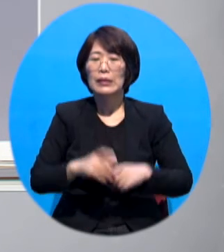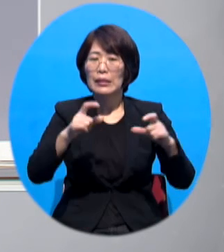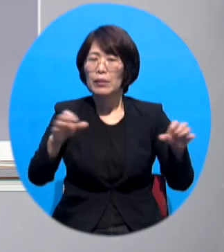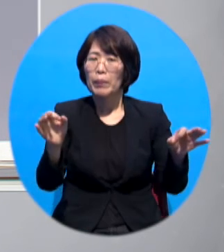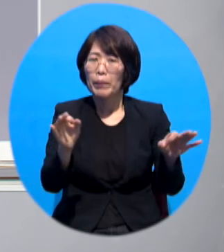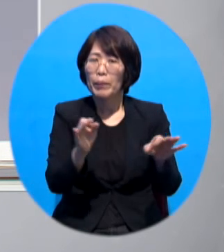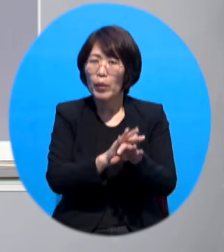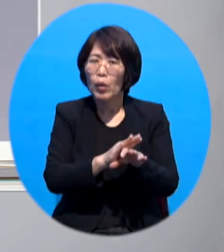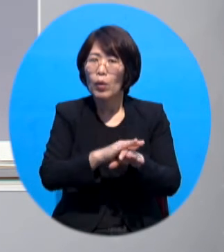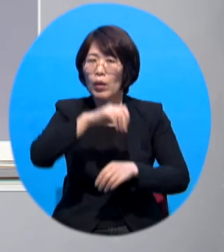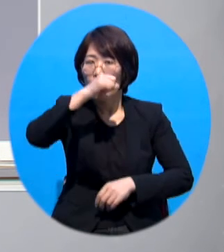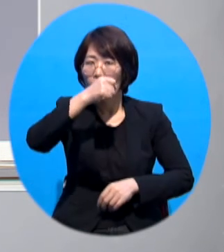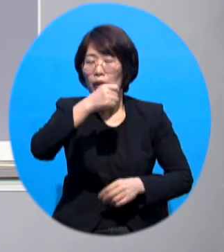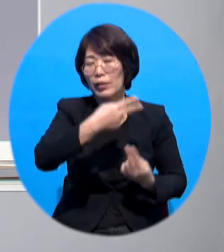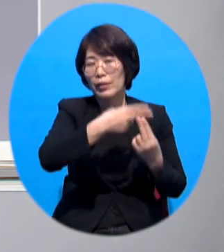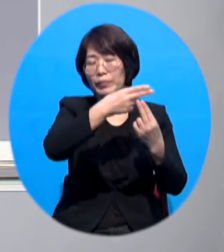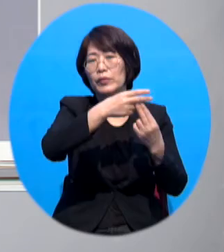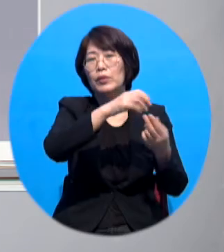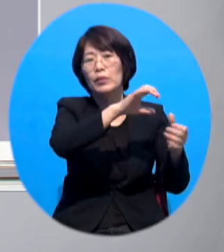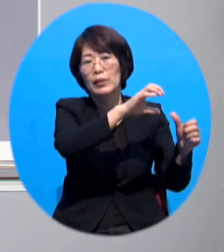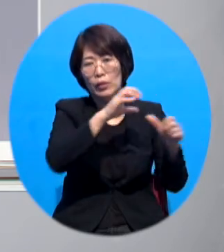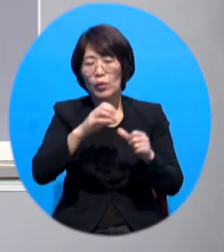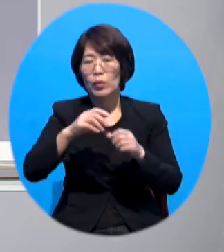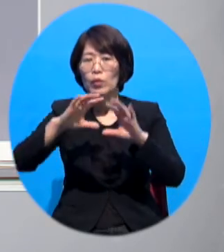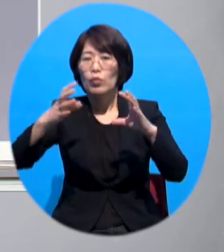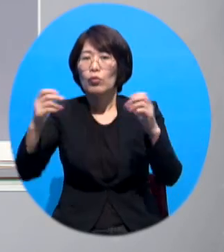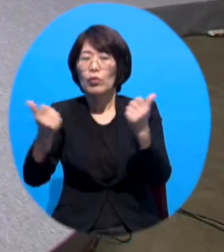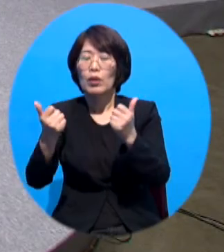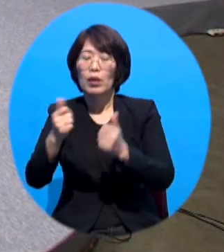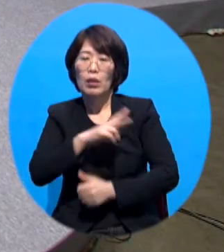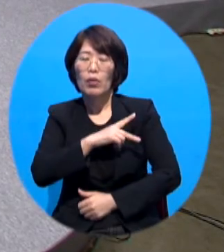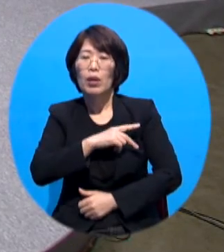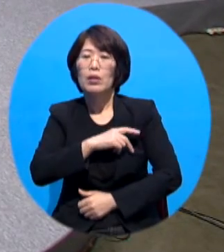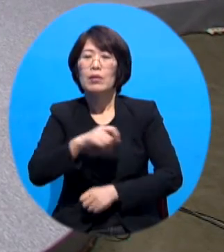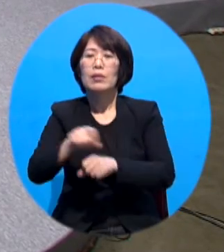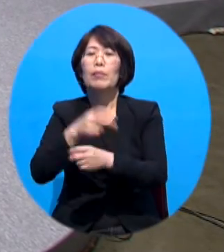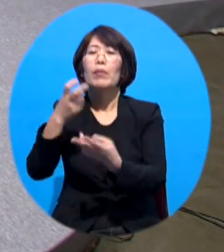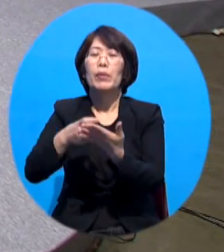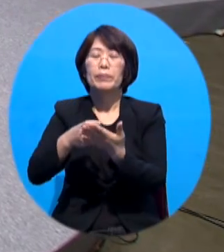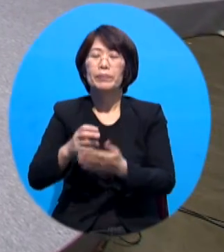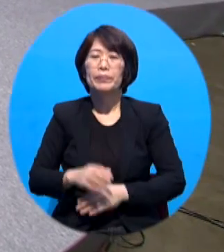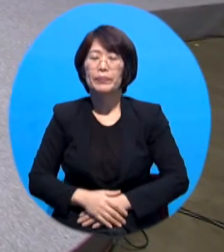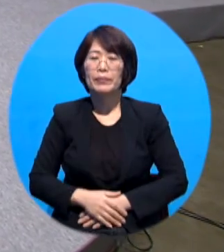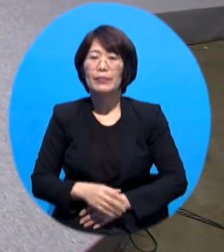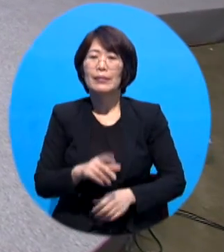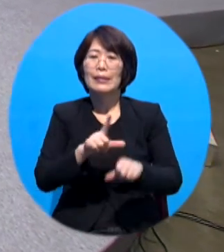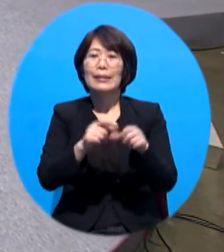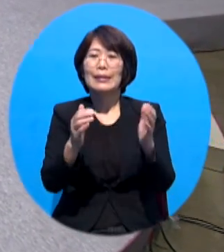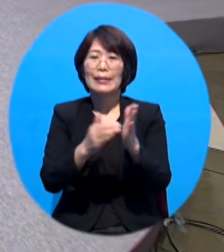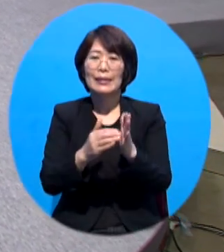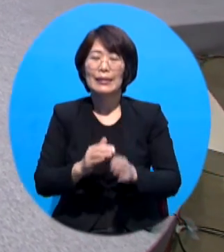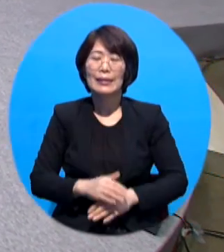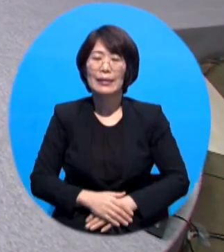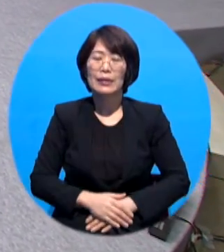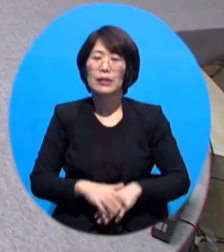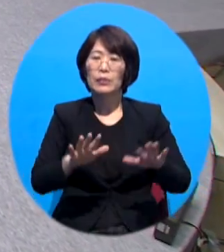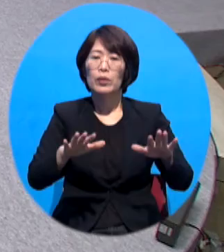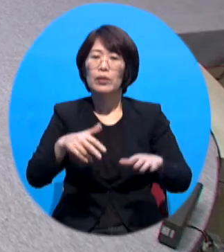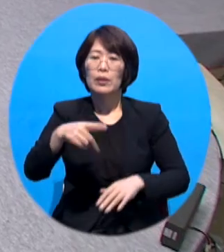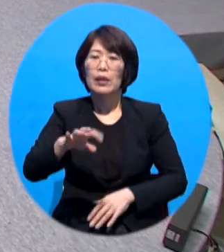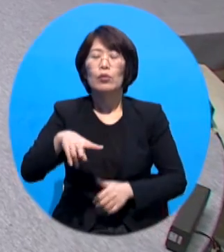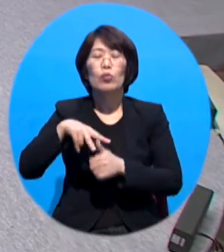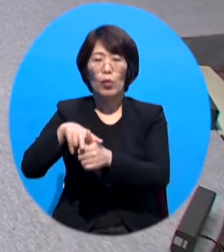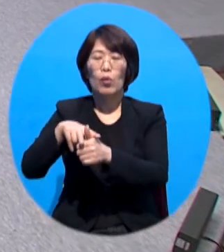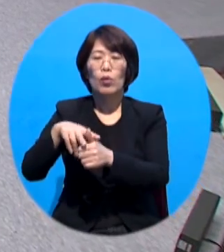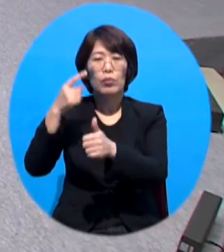섬유를 대고 자금도 활용하고 지금 국회에서는 체육 소밀 을 맞게 한테 내 답변 시간이 끝났습니다 이번에는 장송